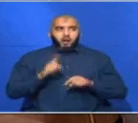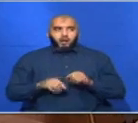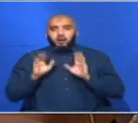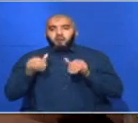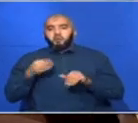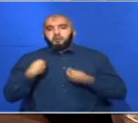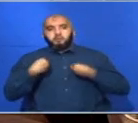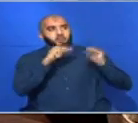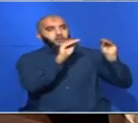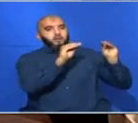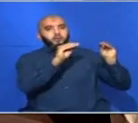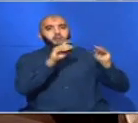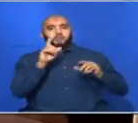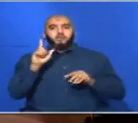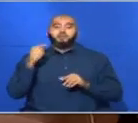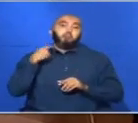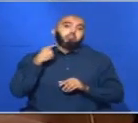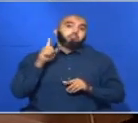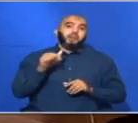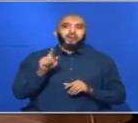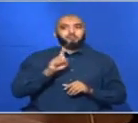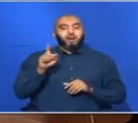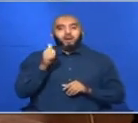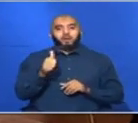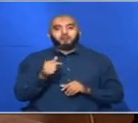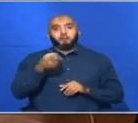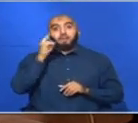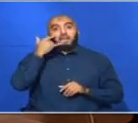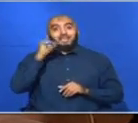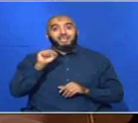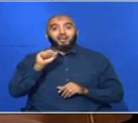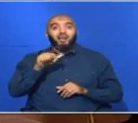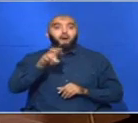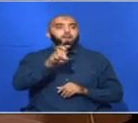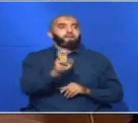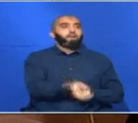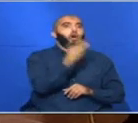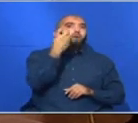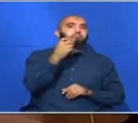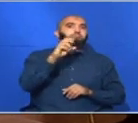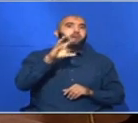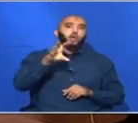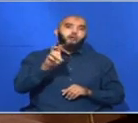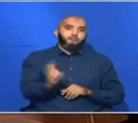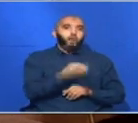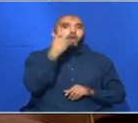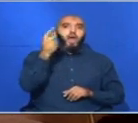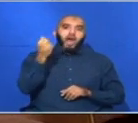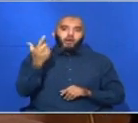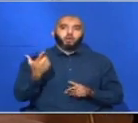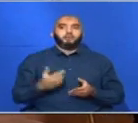الخصر هذا يعتبر تقرير ميقات سرقت وكلنا نعلم بان هذا المال